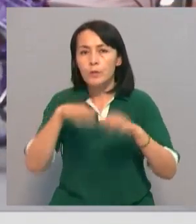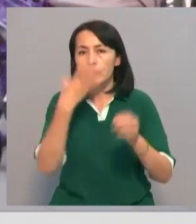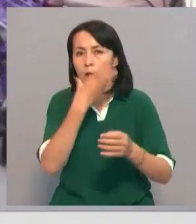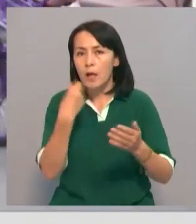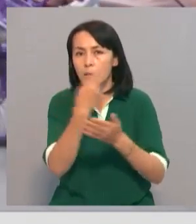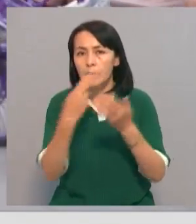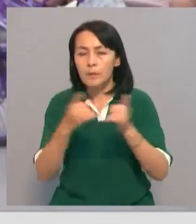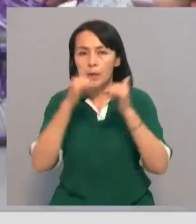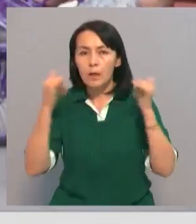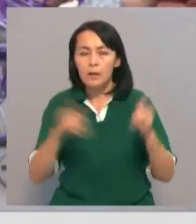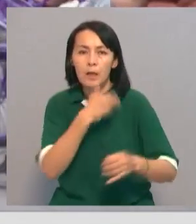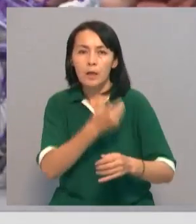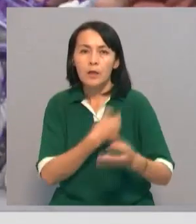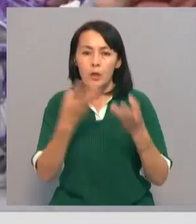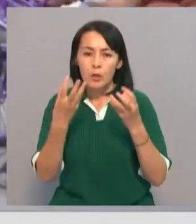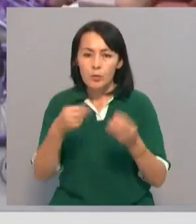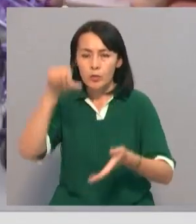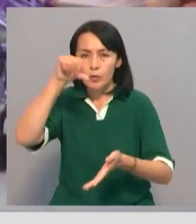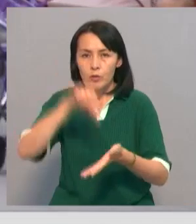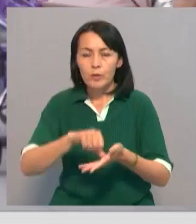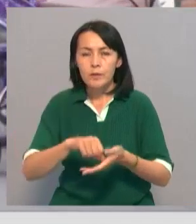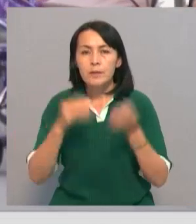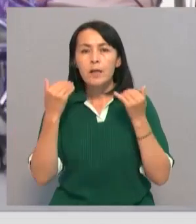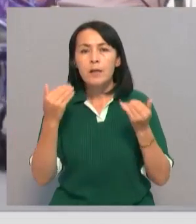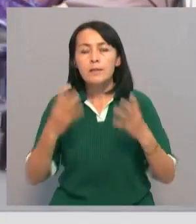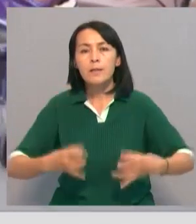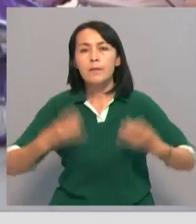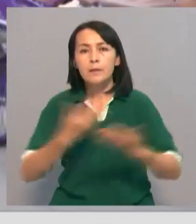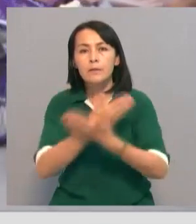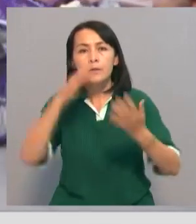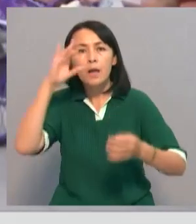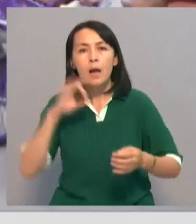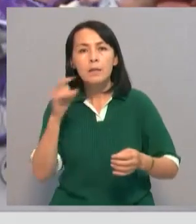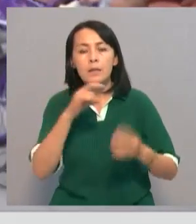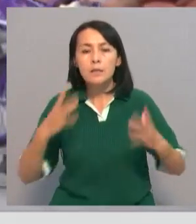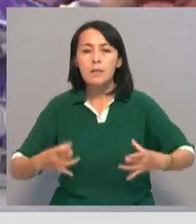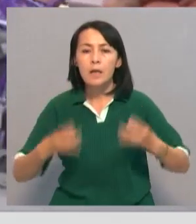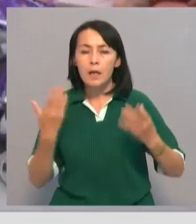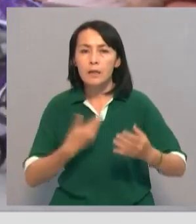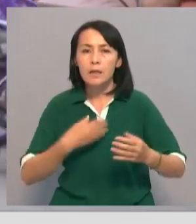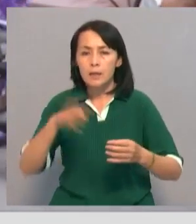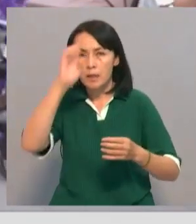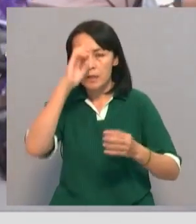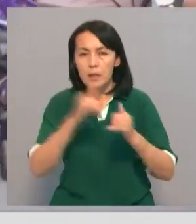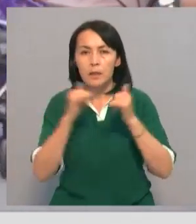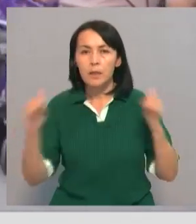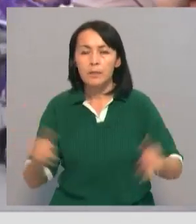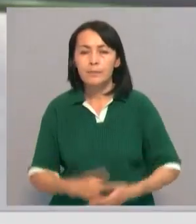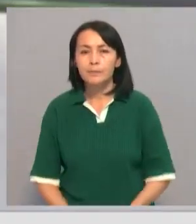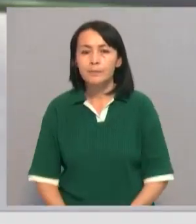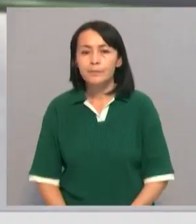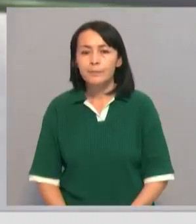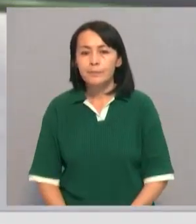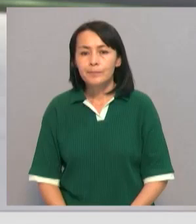краше. Поэтому хотела бы посетить Астану еще раз. Поздравляю всех казахстанцев с праздником. Пусть наша страна процветает.